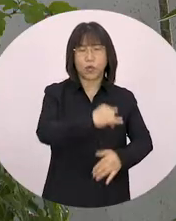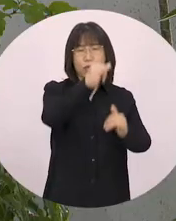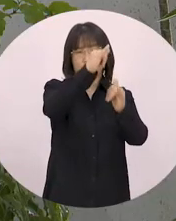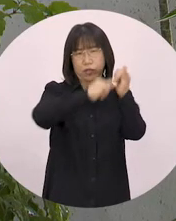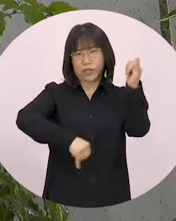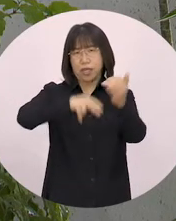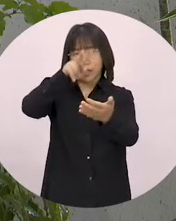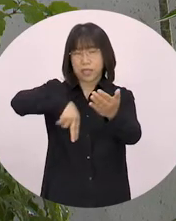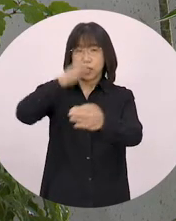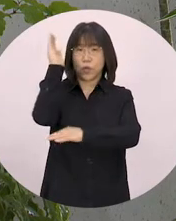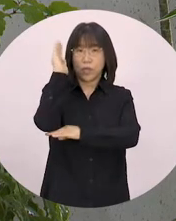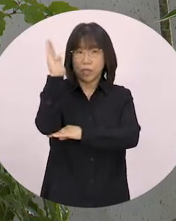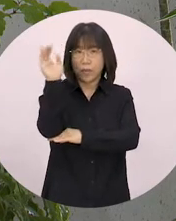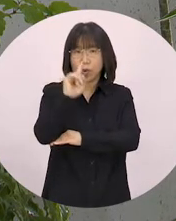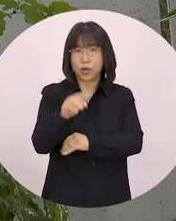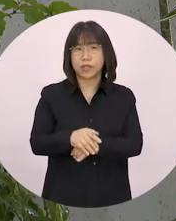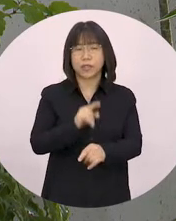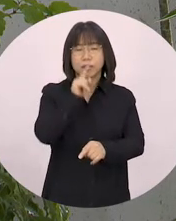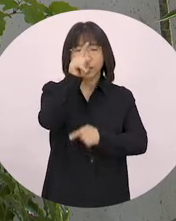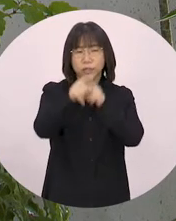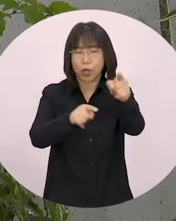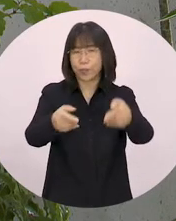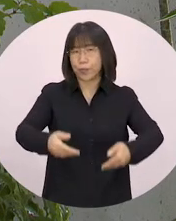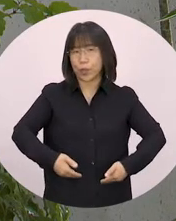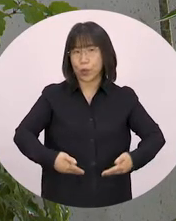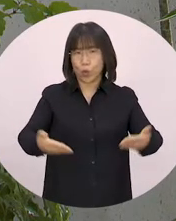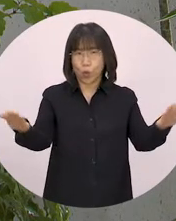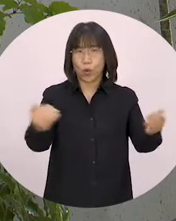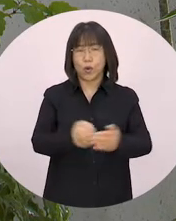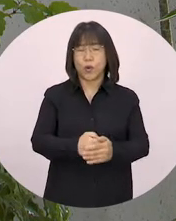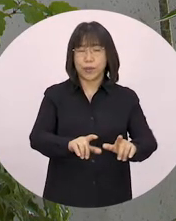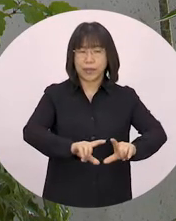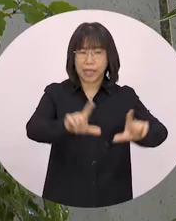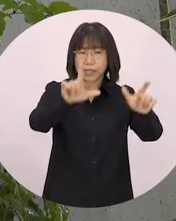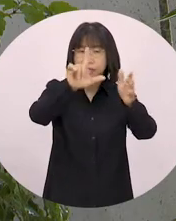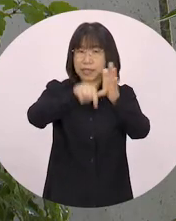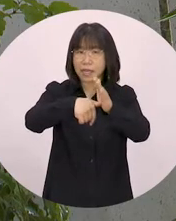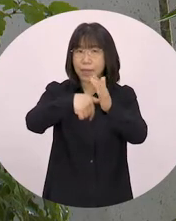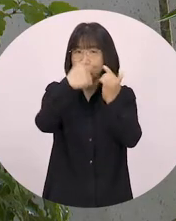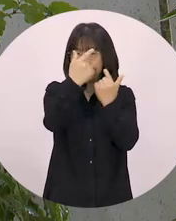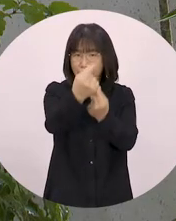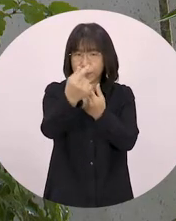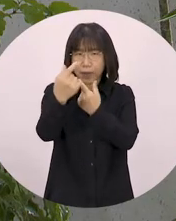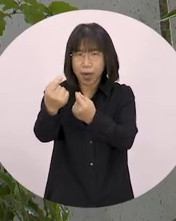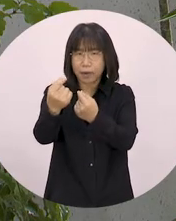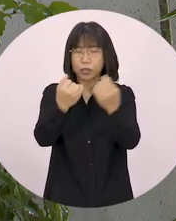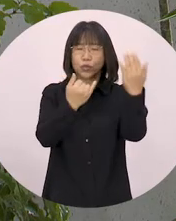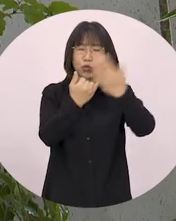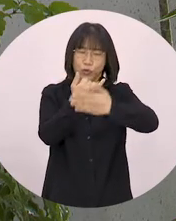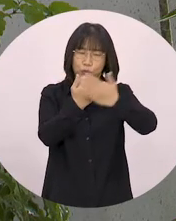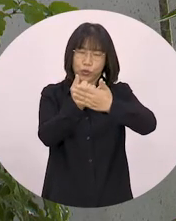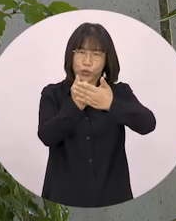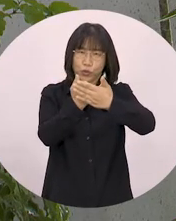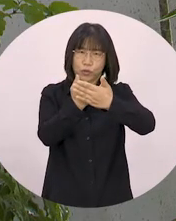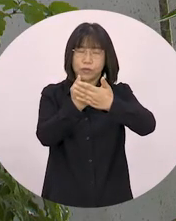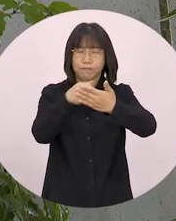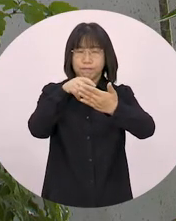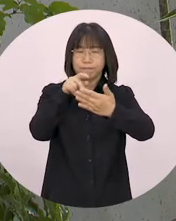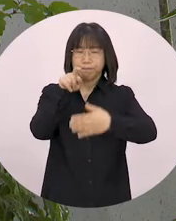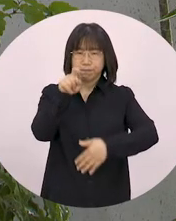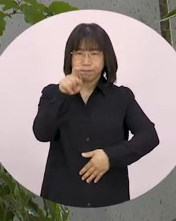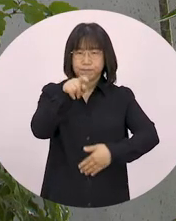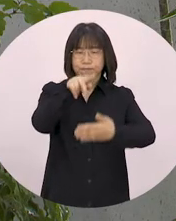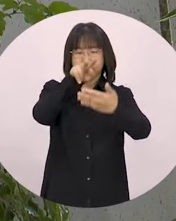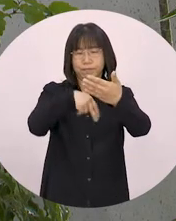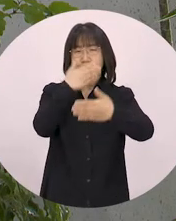문학 으로 올해 역설 강정은 별도의 후 강 승 청은 없으며 널 따와 시간 해 바쳐 해당하는 유튜브 채널에서